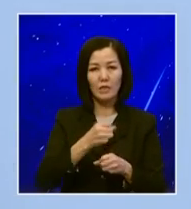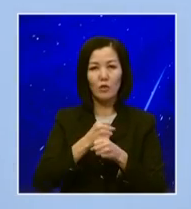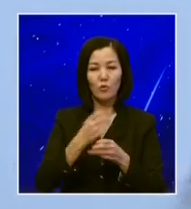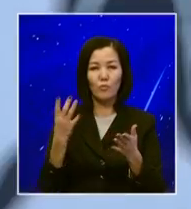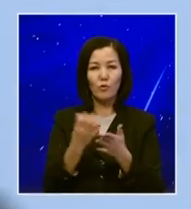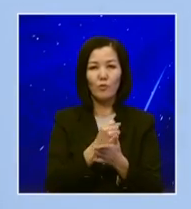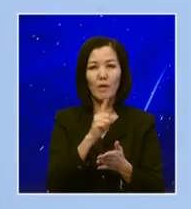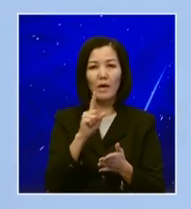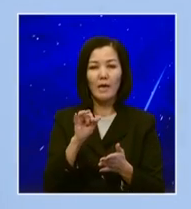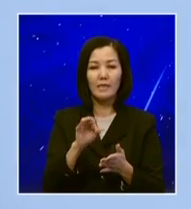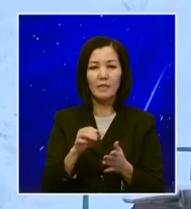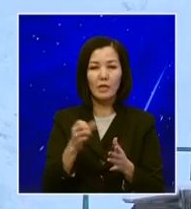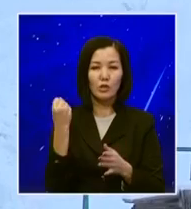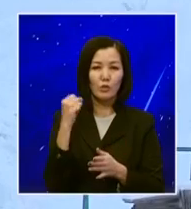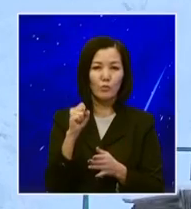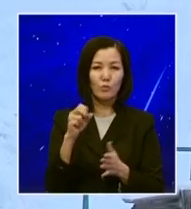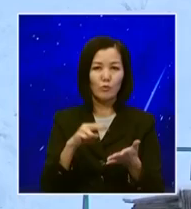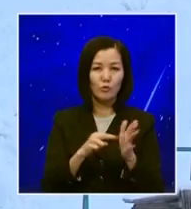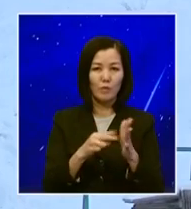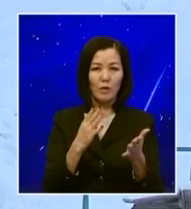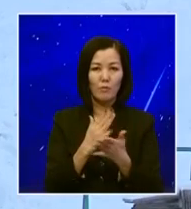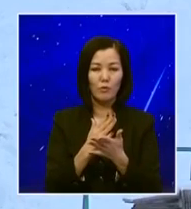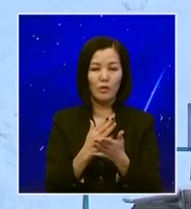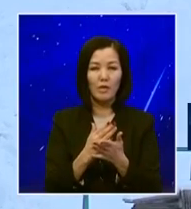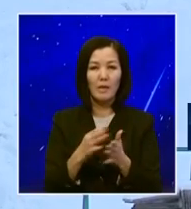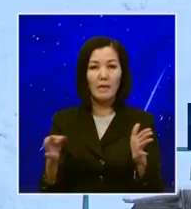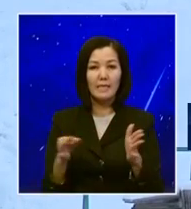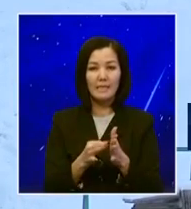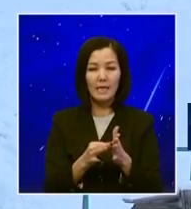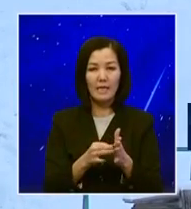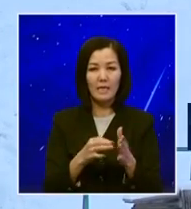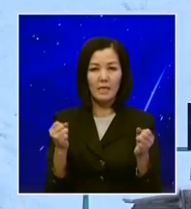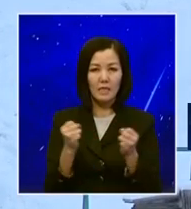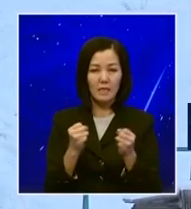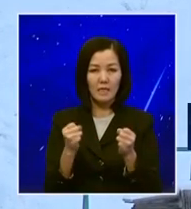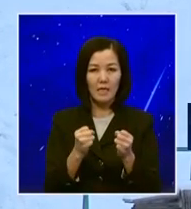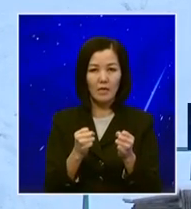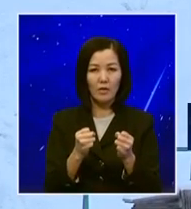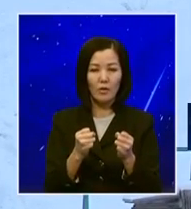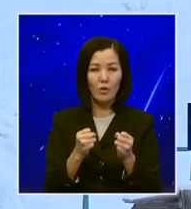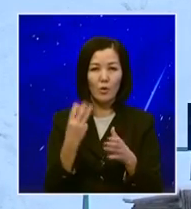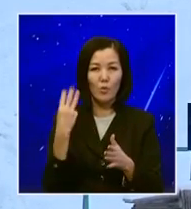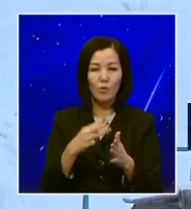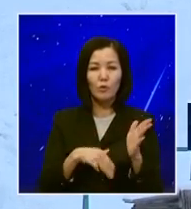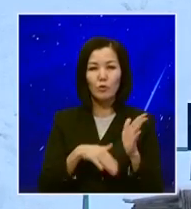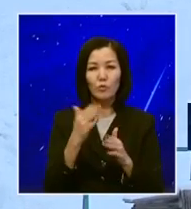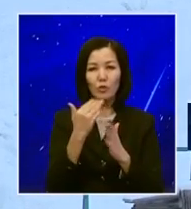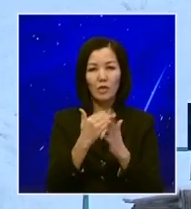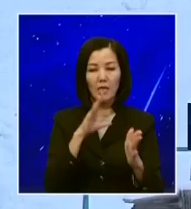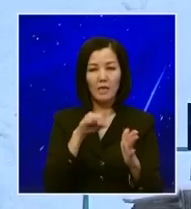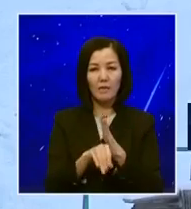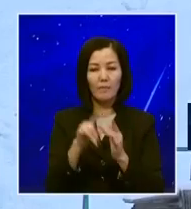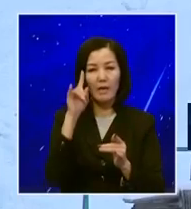Азия чемпионы болуды жоспарлап отыр. Мақсатым осы қыста континентальный кубокта 30-қа кіру және Қазақстан